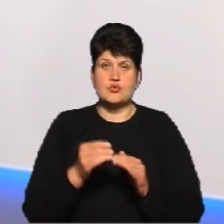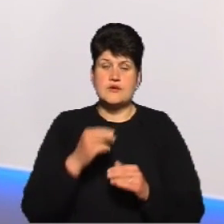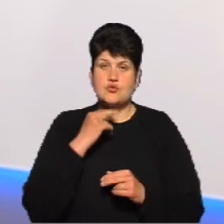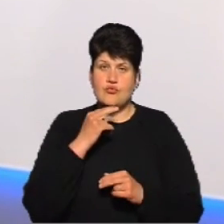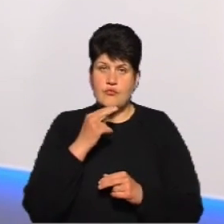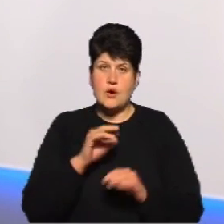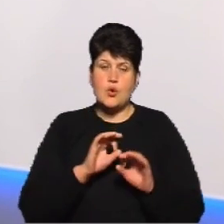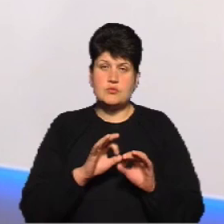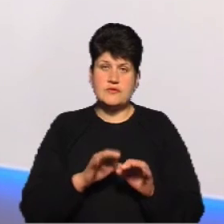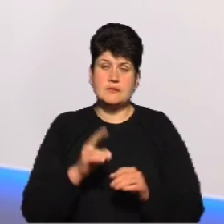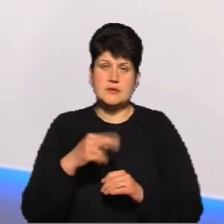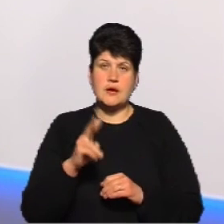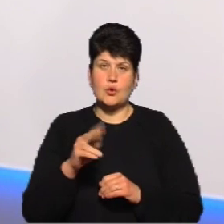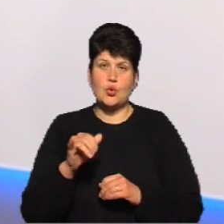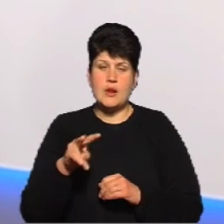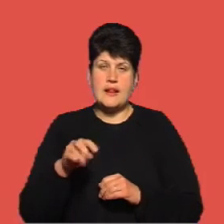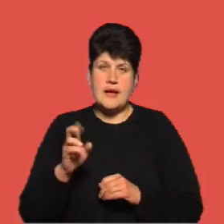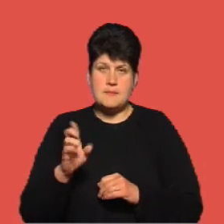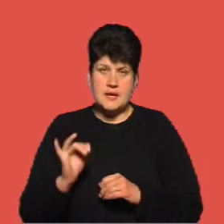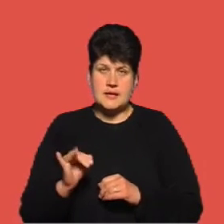Дмитра Кулеби, міністра закордонних справ України.